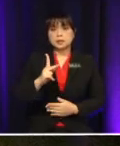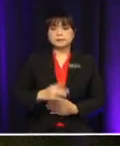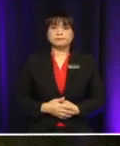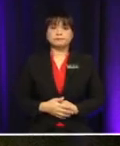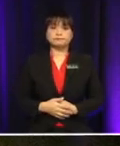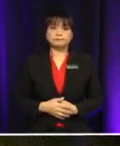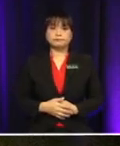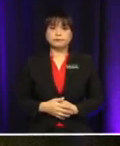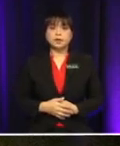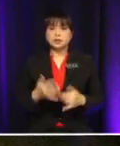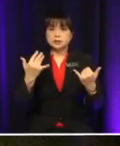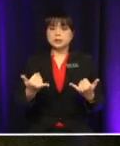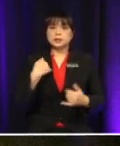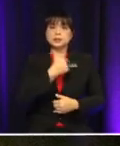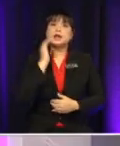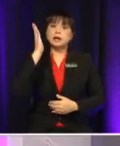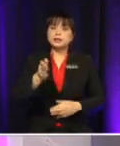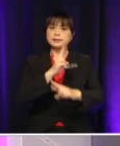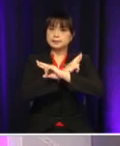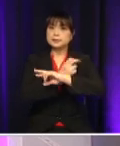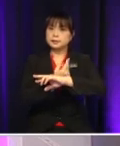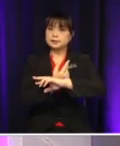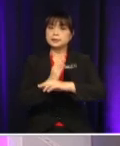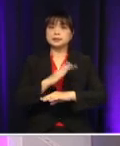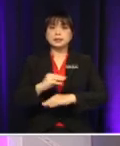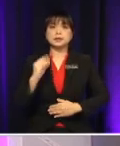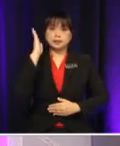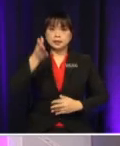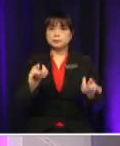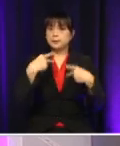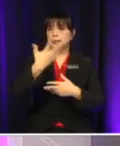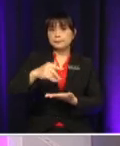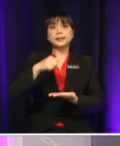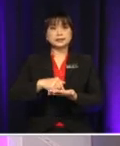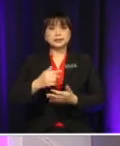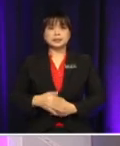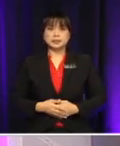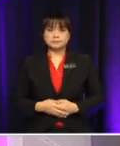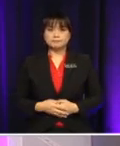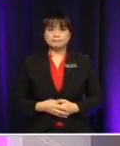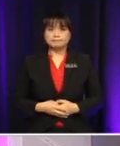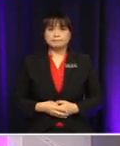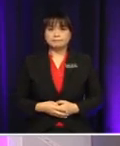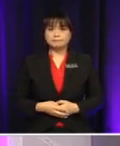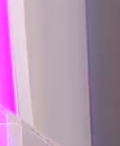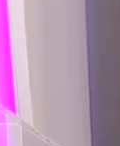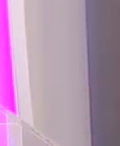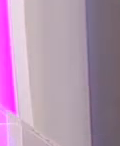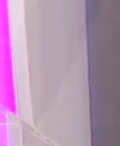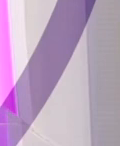Jadi sekarang ini Cikgu kita akan berhenti melihat dan kembali seperti ini di sukses SPM 2022 pecutan